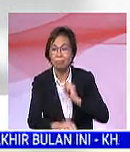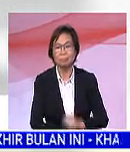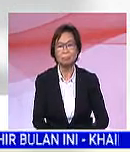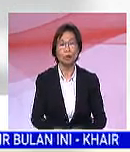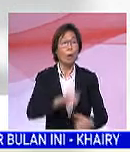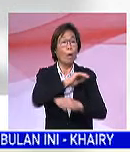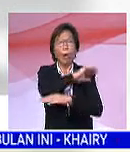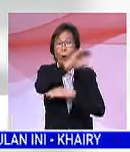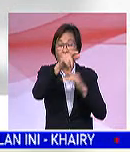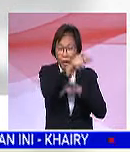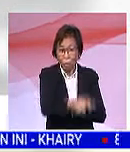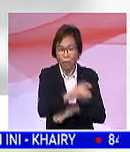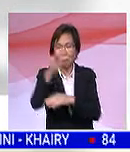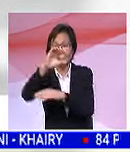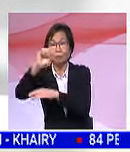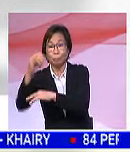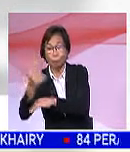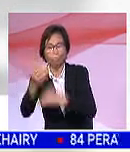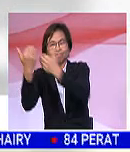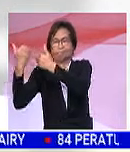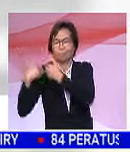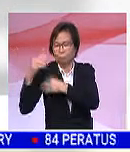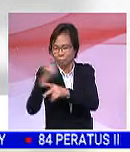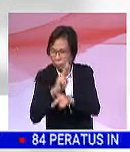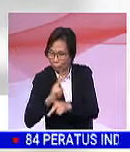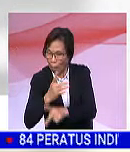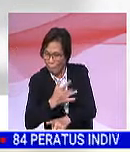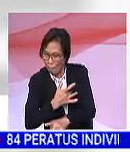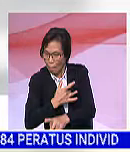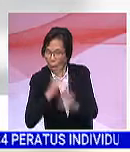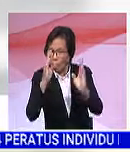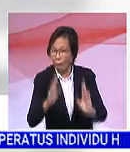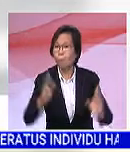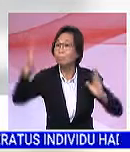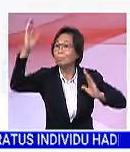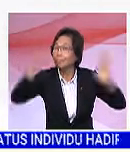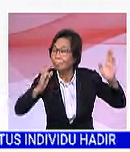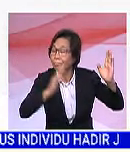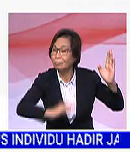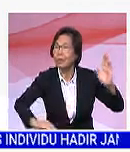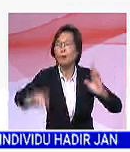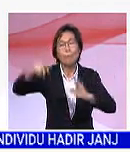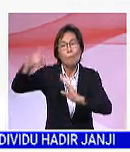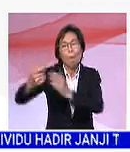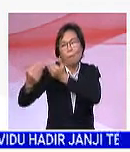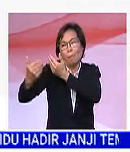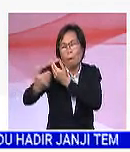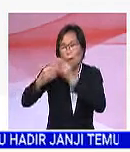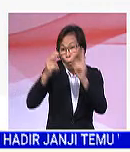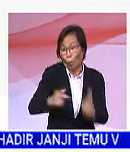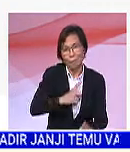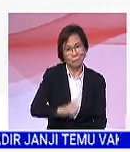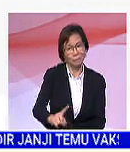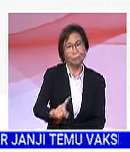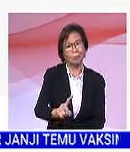Menurutnya, semua individu dan syarikat adalah bertanggungjawab dalam menjaga sensitiviti setiap kaum di negara ini. Ia juga menjadi kewajipan kepada umat Islam,